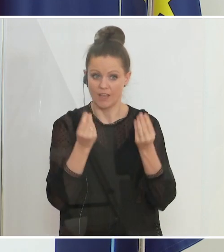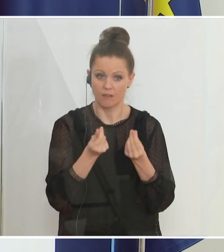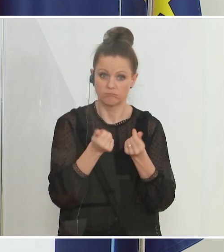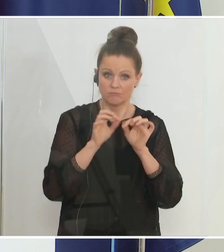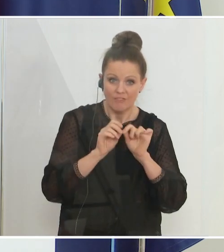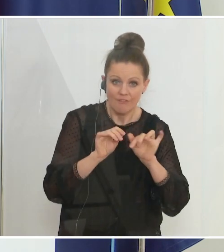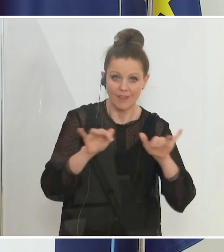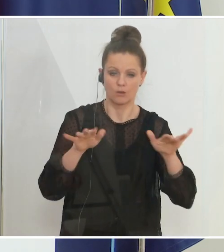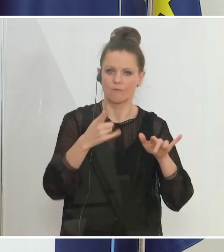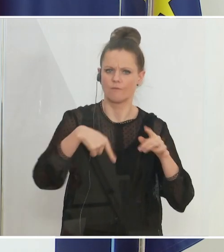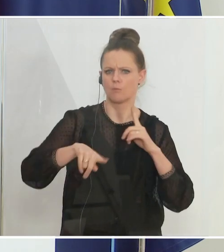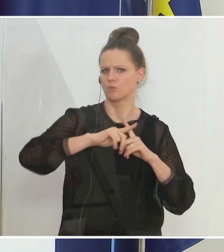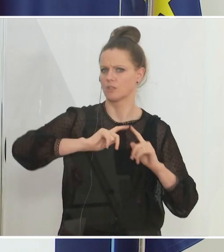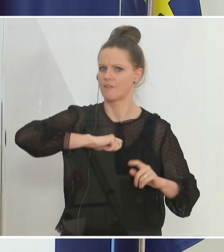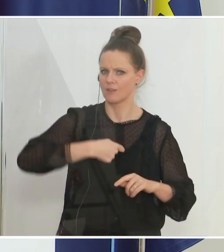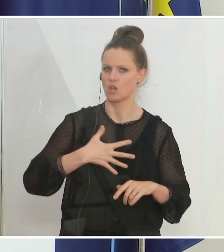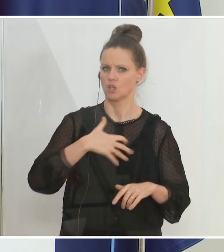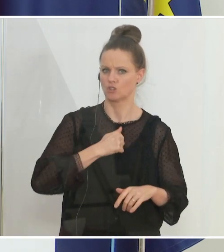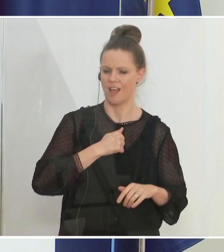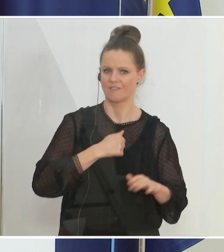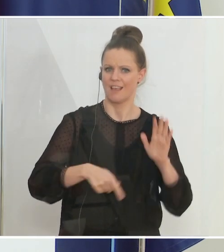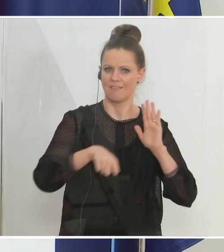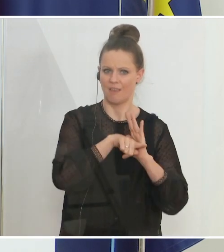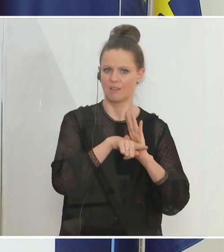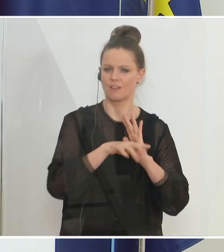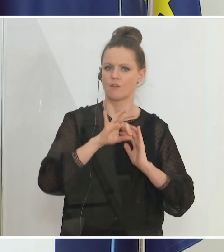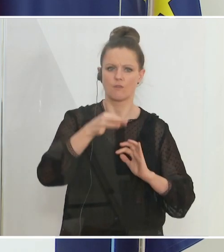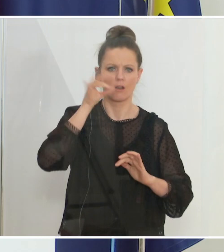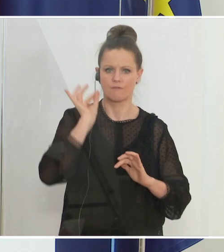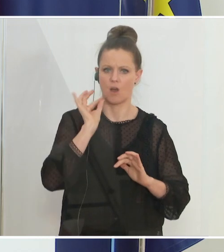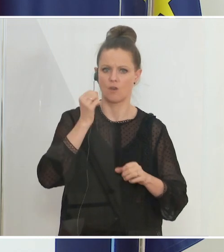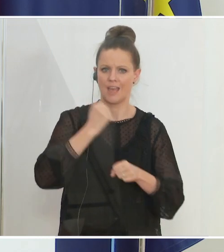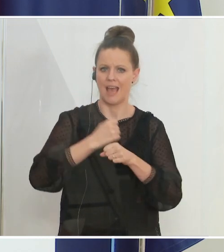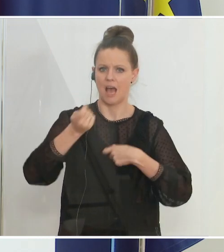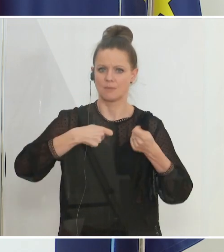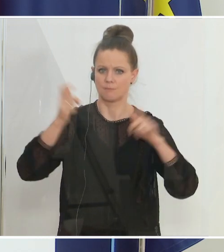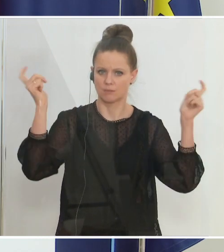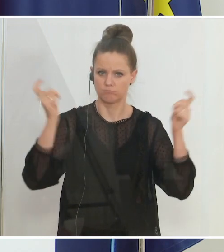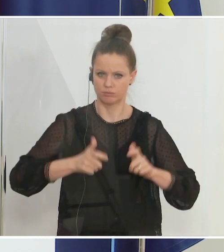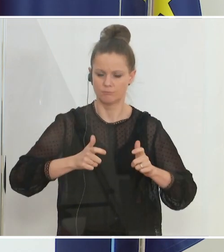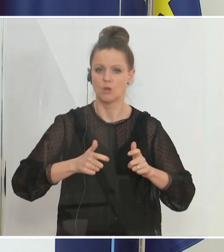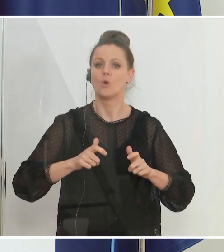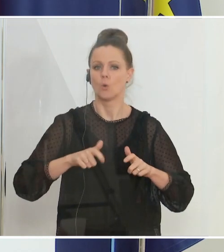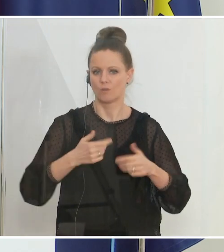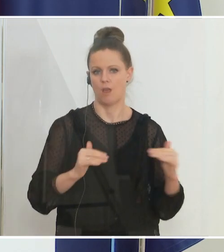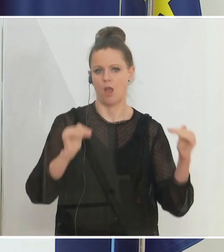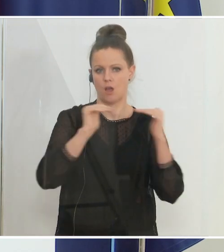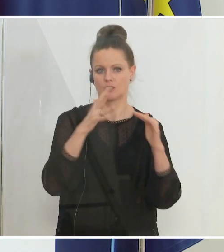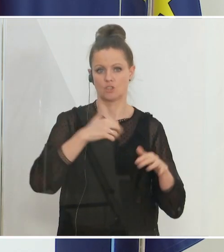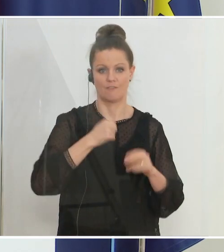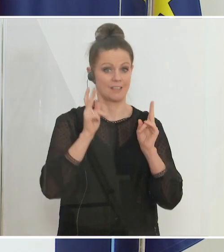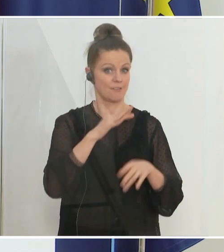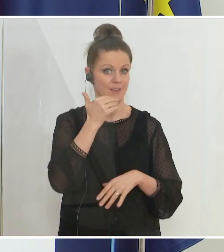optimistisch, dass wir es schaffen, die Benachteiligung, die es gibt für Frauen am Arbeitsmarkt, damit zu reduzieren und wieder einen Ausgleich zu schaffen. Vielen